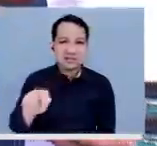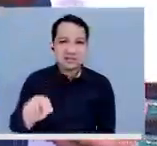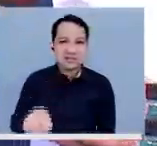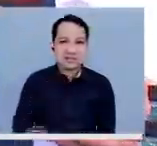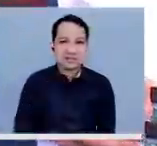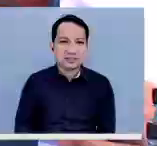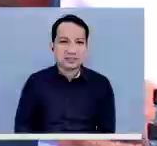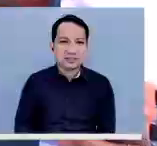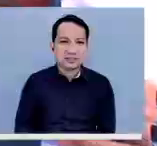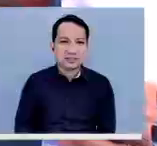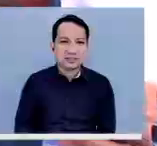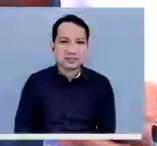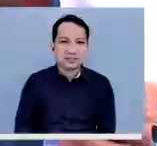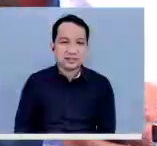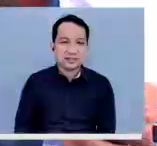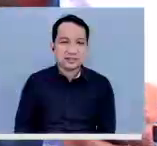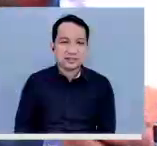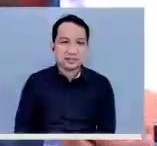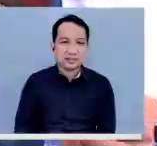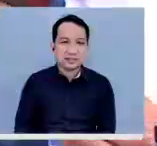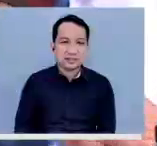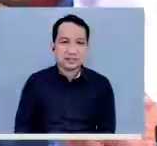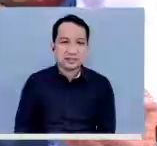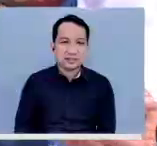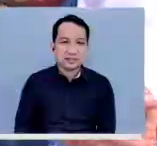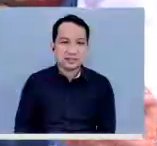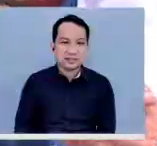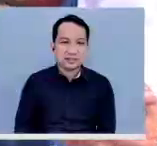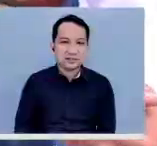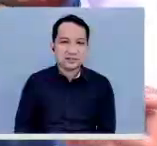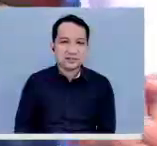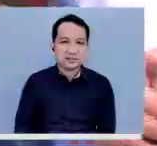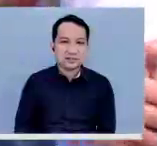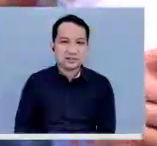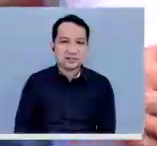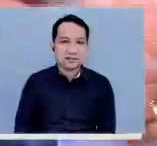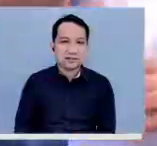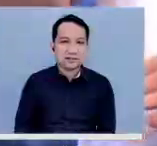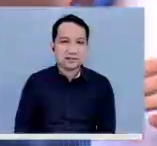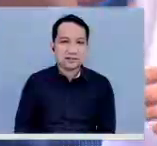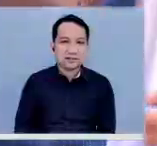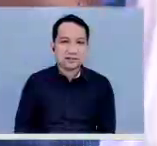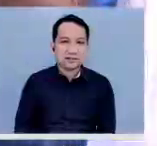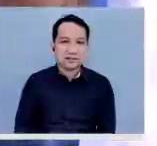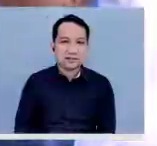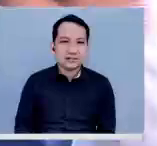Ah, okay. Sige, try ko yung ano. Masarap to. So, Paul, magkano ba yung presyo na limbawa nyo sa sushi nyo? Kaya